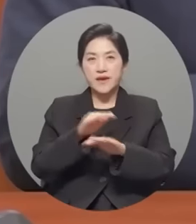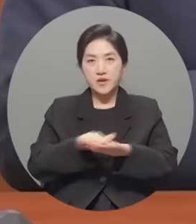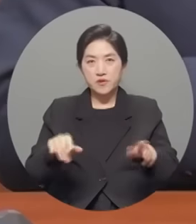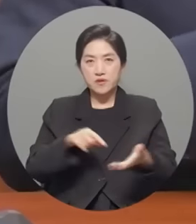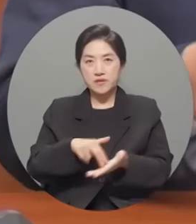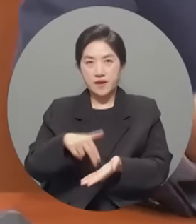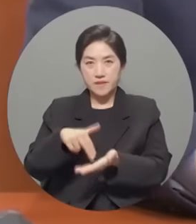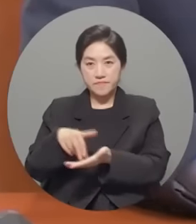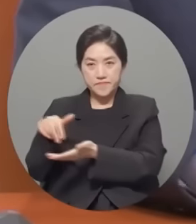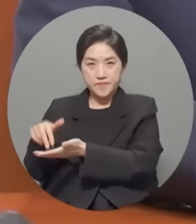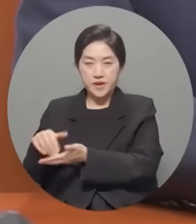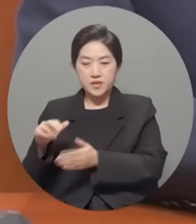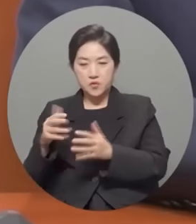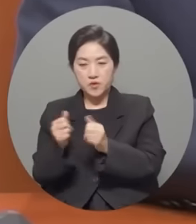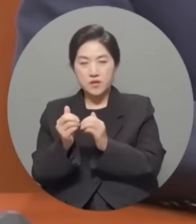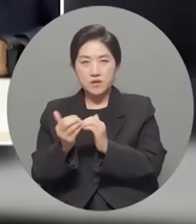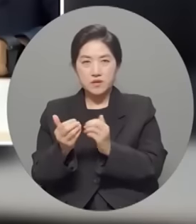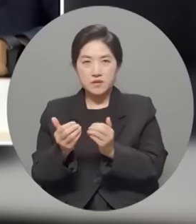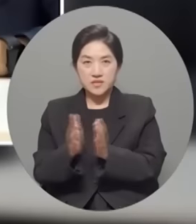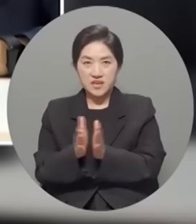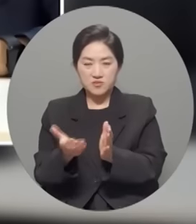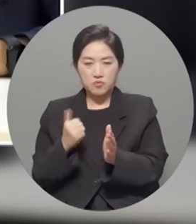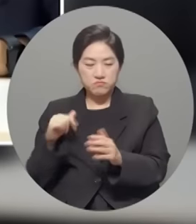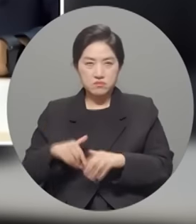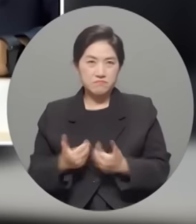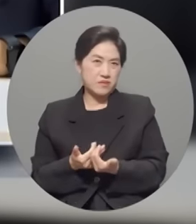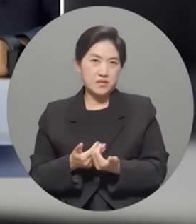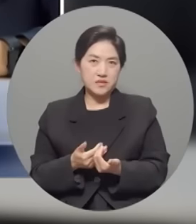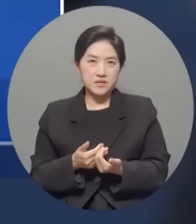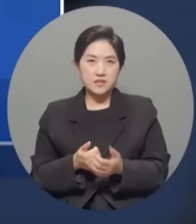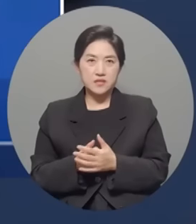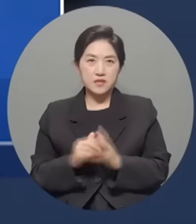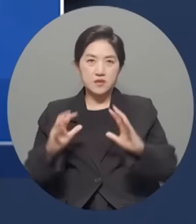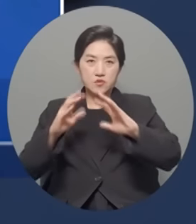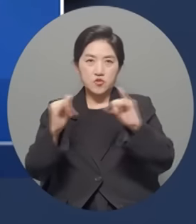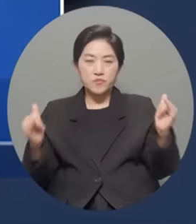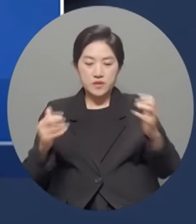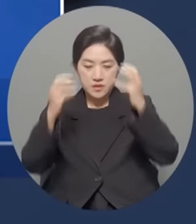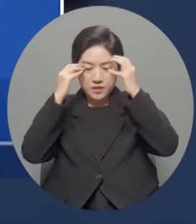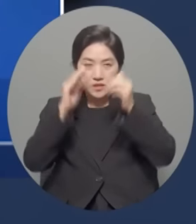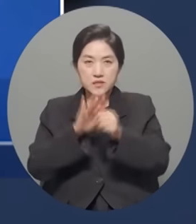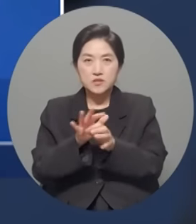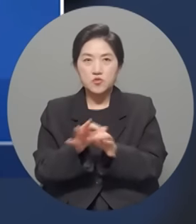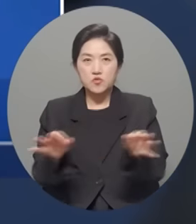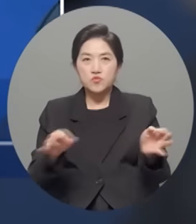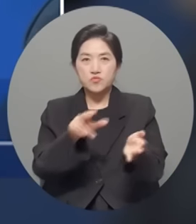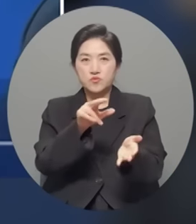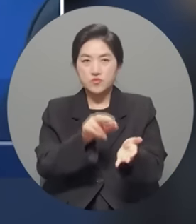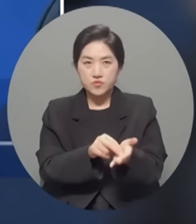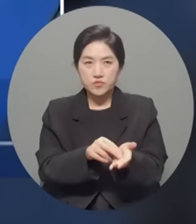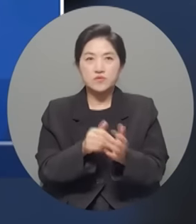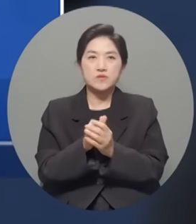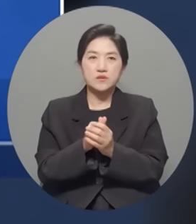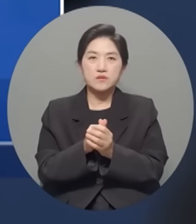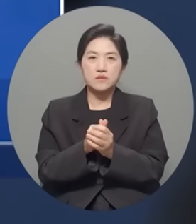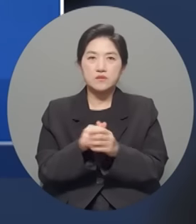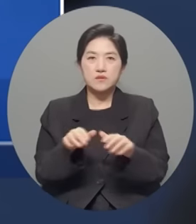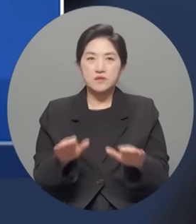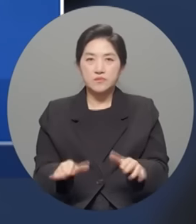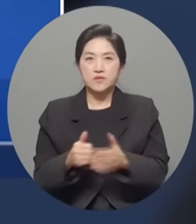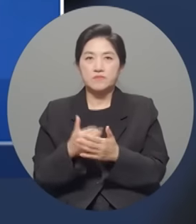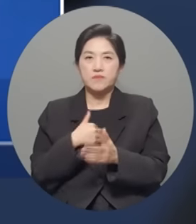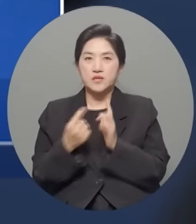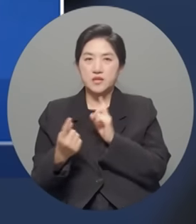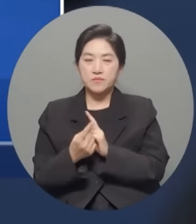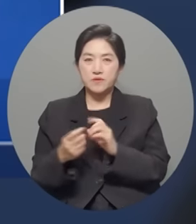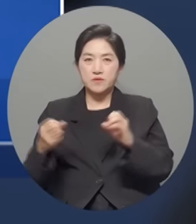입장은 회담 전부터 충돌하고 있습니다. 전 국민 재난지원금 문제도 좀 이번에 좀